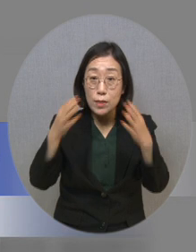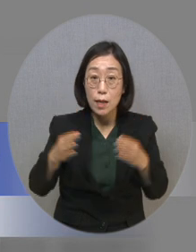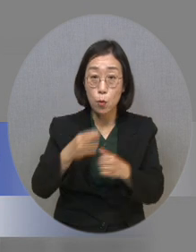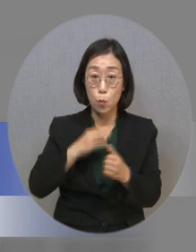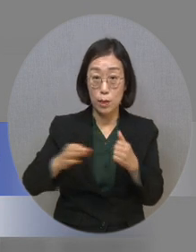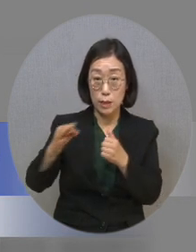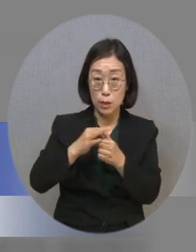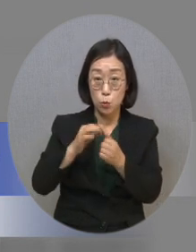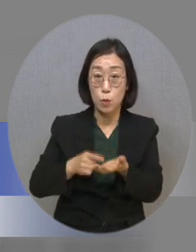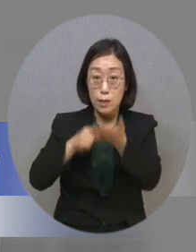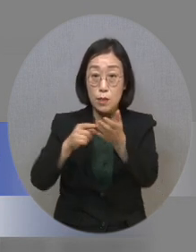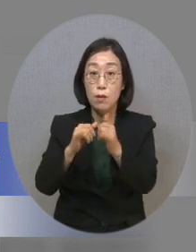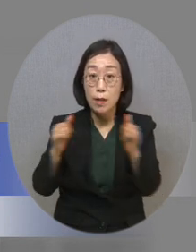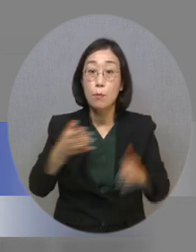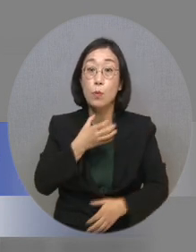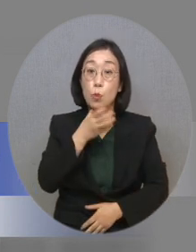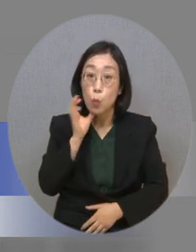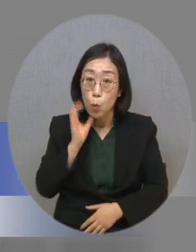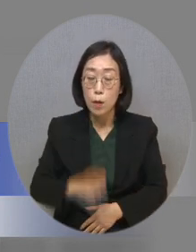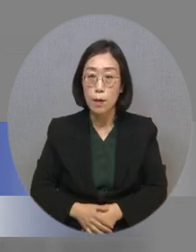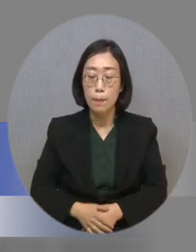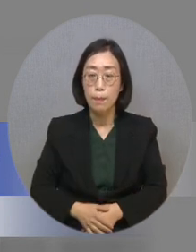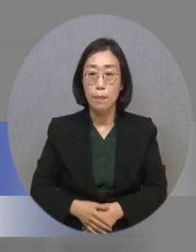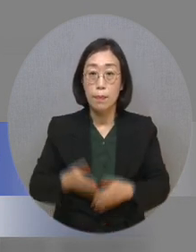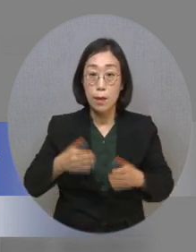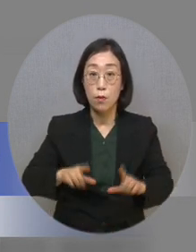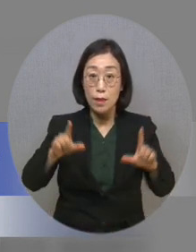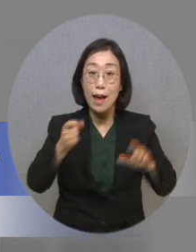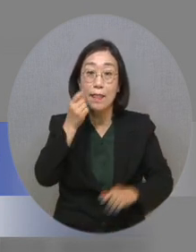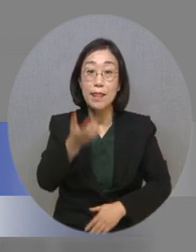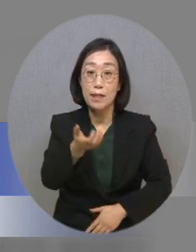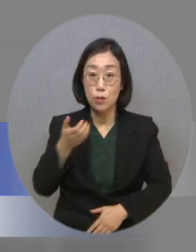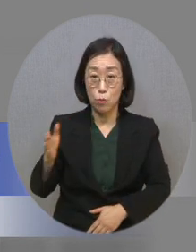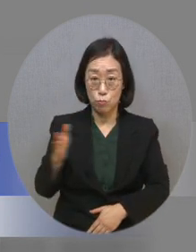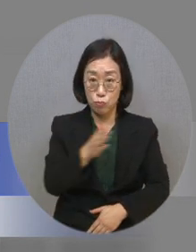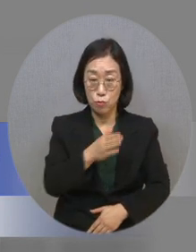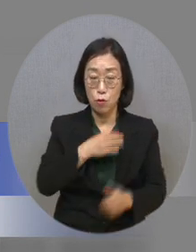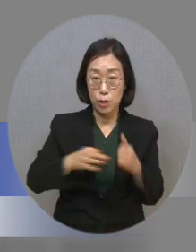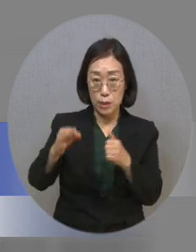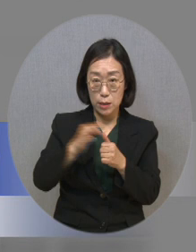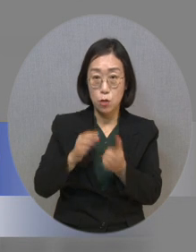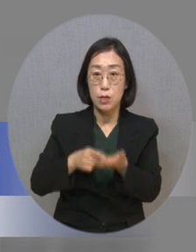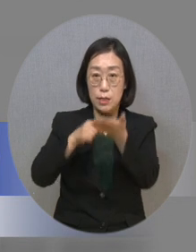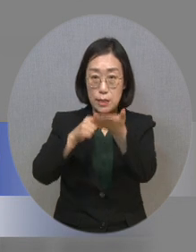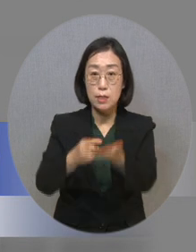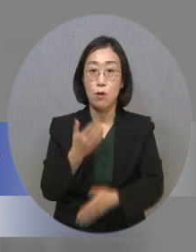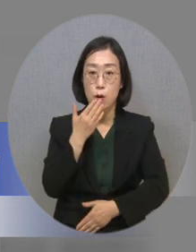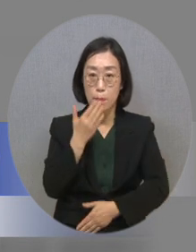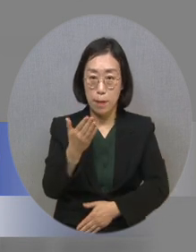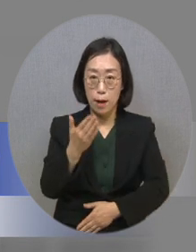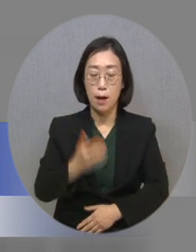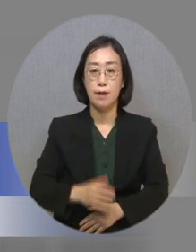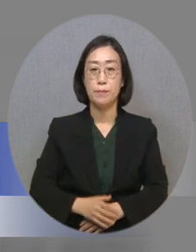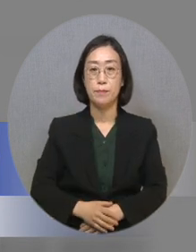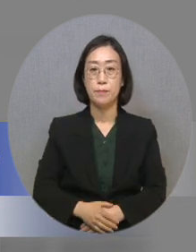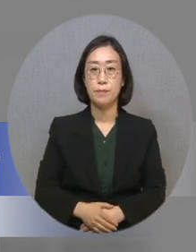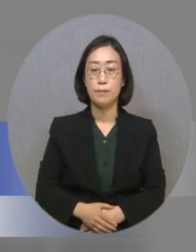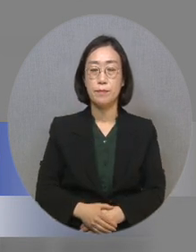연금을 신청하는 노인들은 생일이 속한 달에 한 달 전부터 기초연금을 신청할 수 있다고